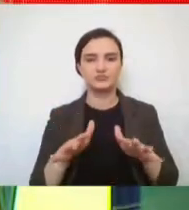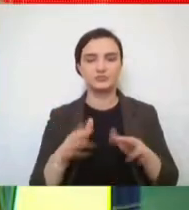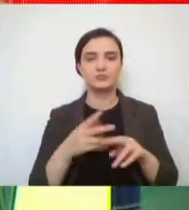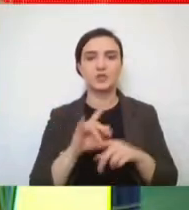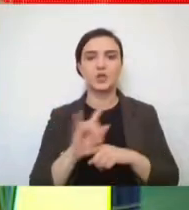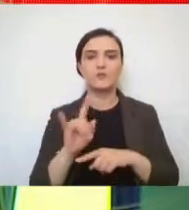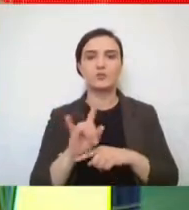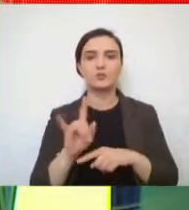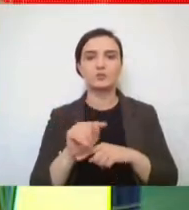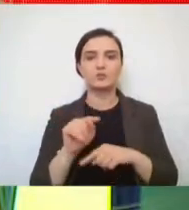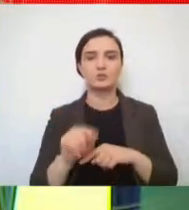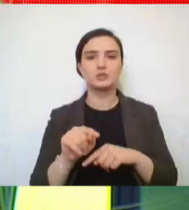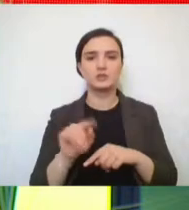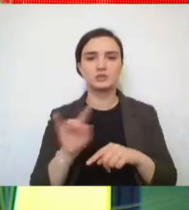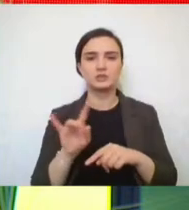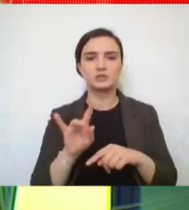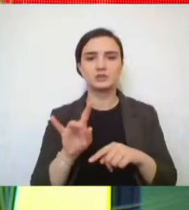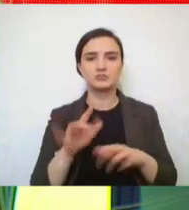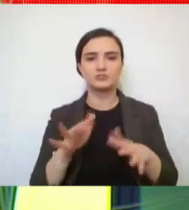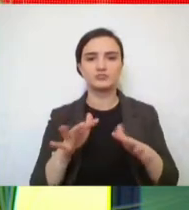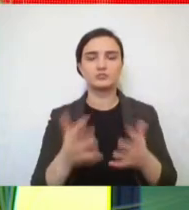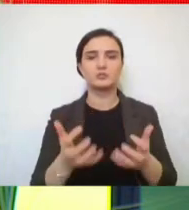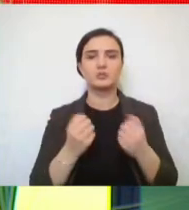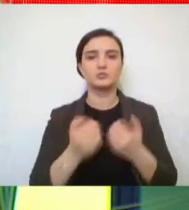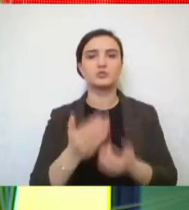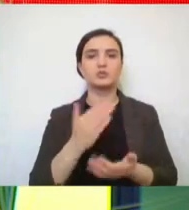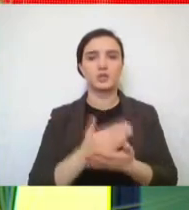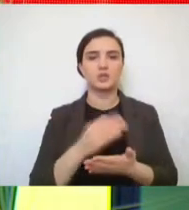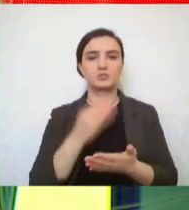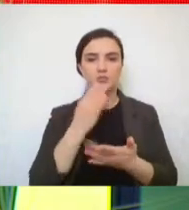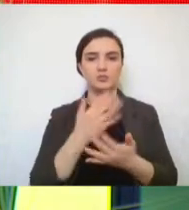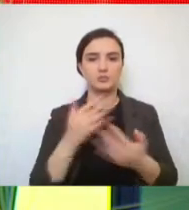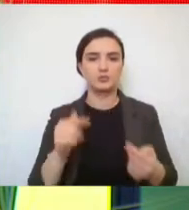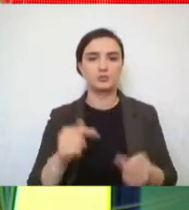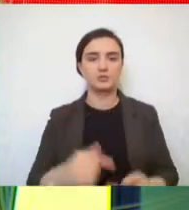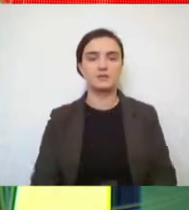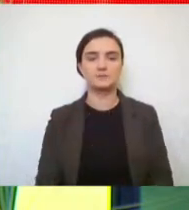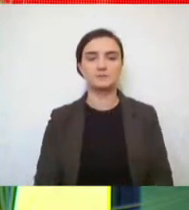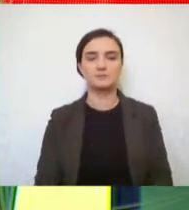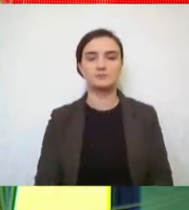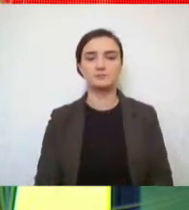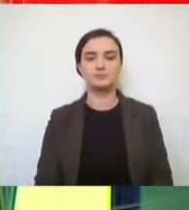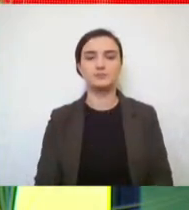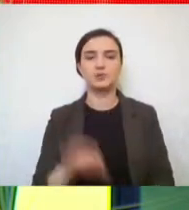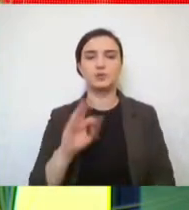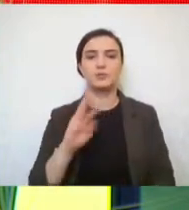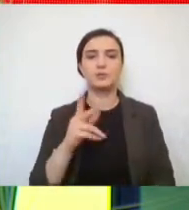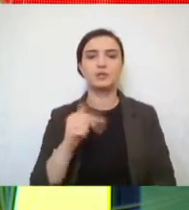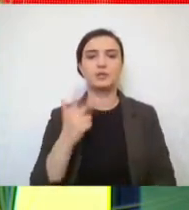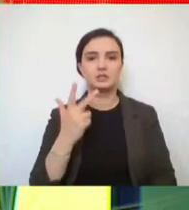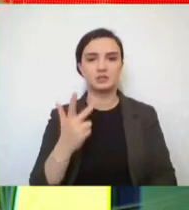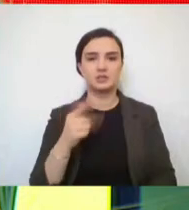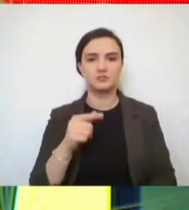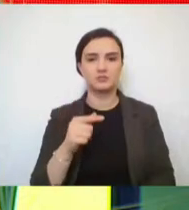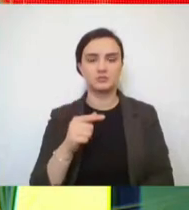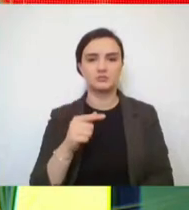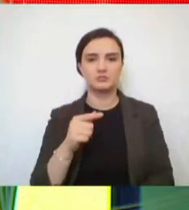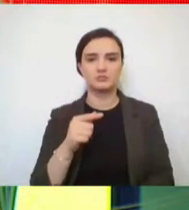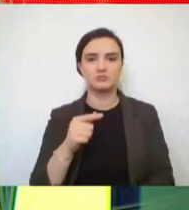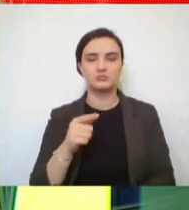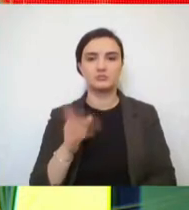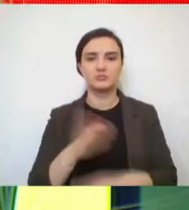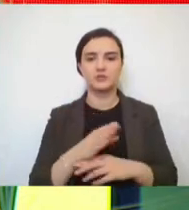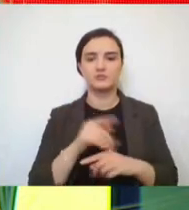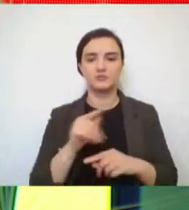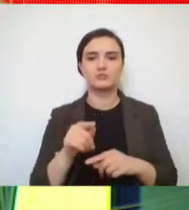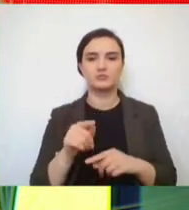გამყარებული ცხიმების მიღების შედეგად შექმნილი პროდუქტები. ომეგა 3, რომლითაც გამორჩეულია თევზი,